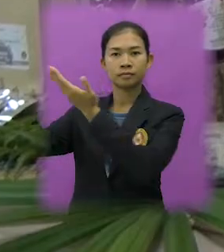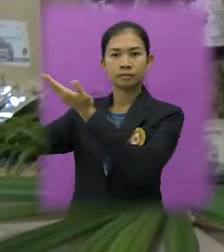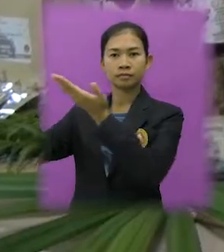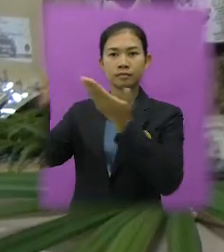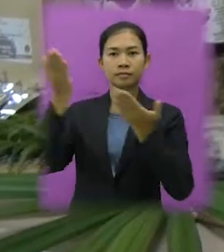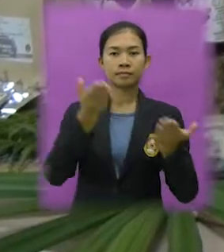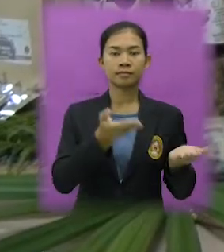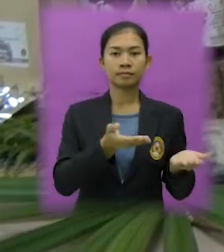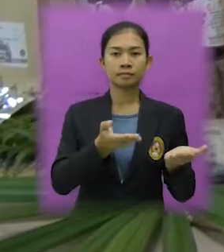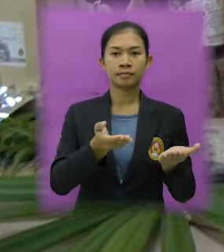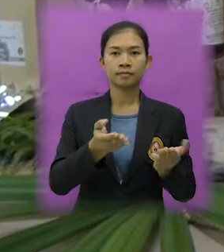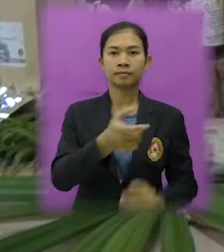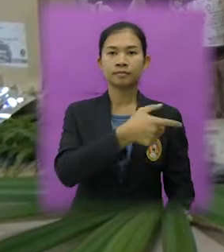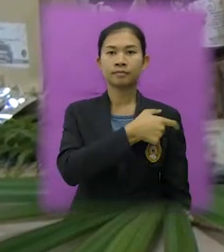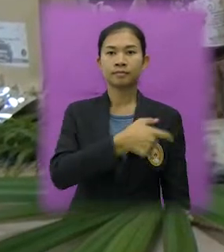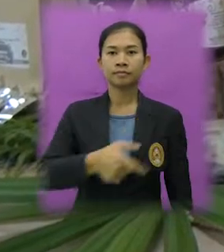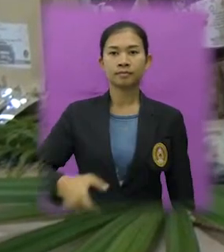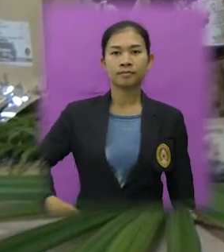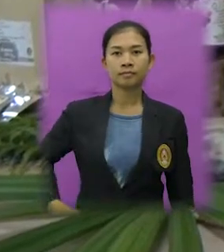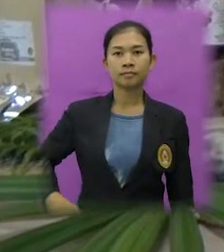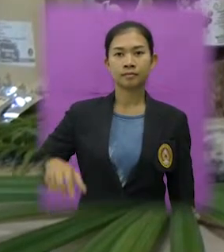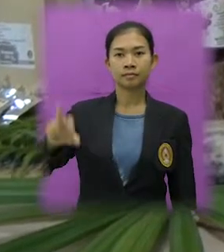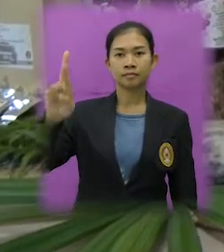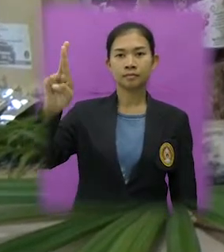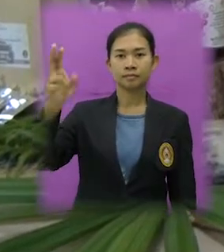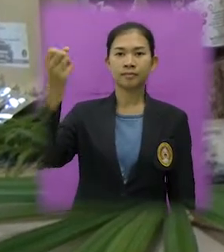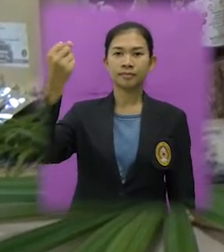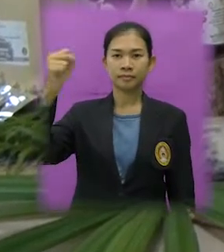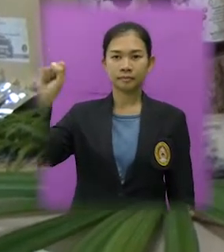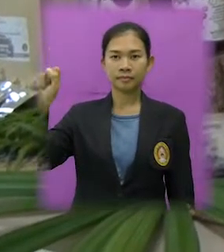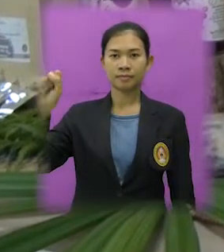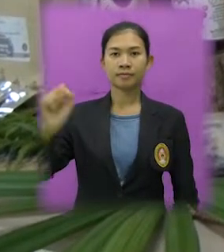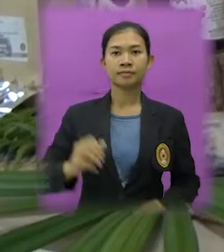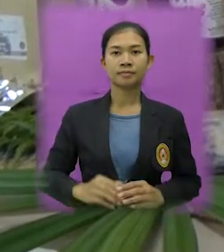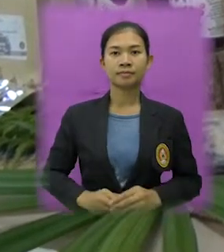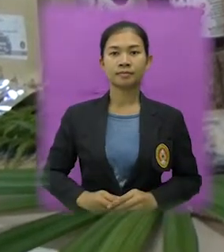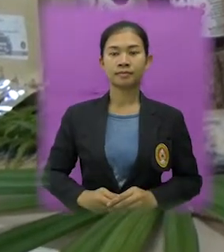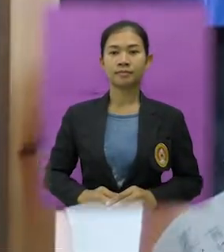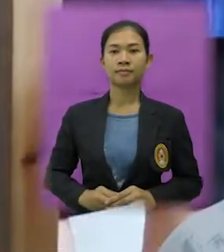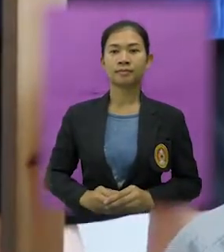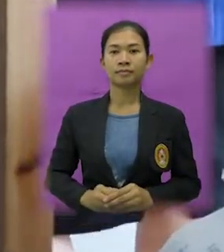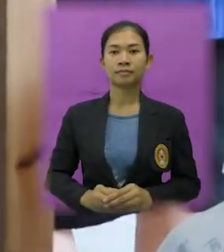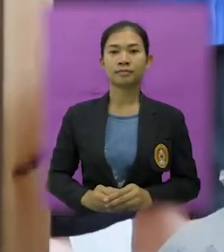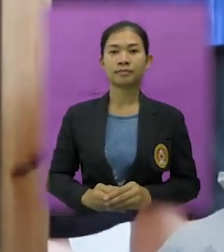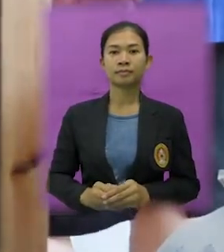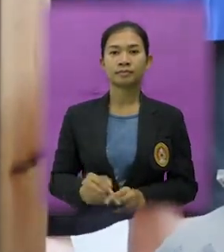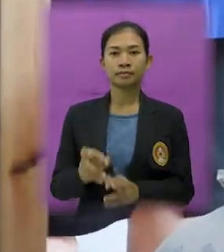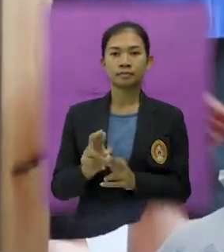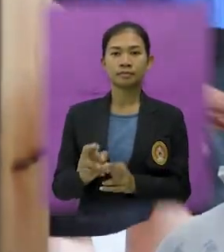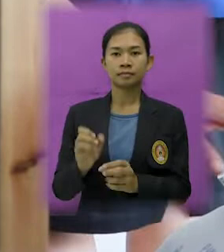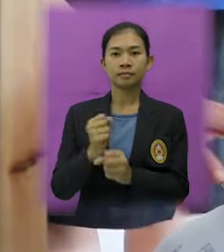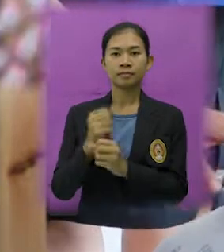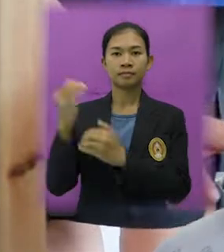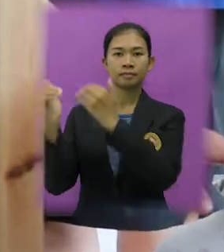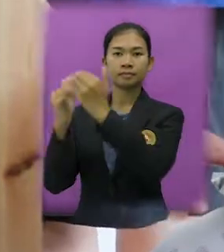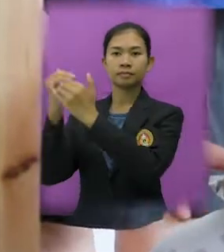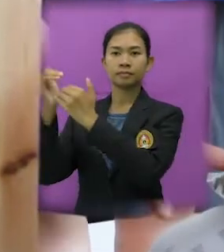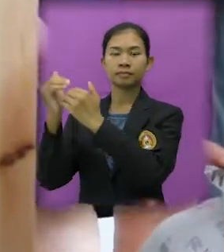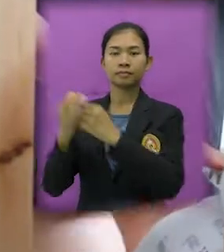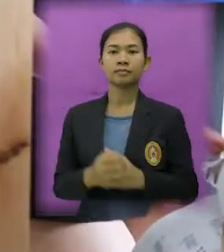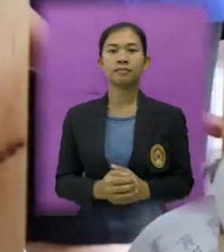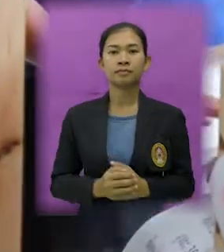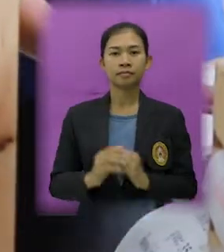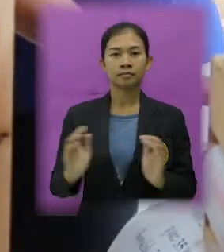ถิ่นและน้อมนำพระบรมราโชบายพระบาทสมเด็จพระวชิรเกล้าเจ้าอยู่หัวด้วยหลักการสืบสานรักษา